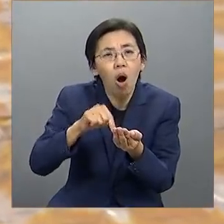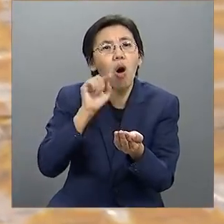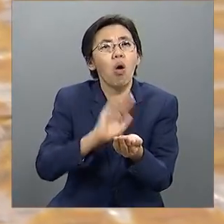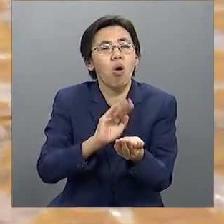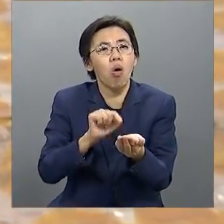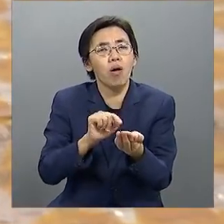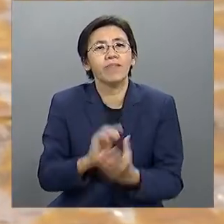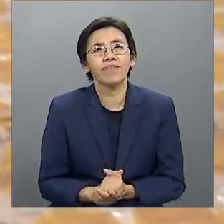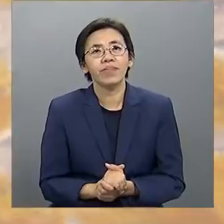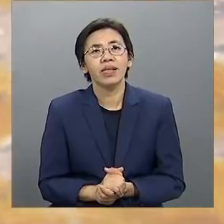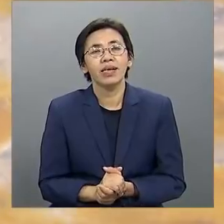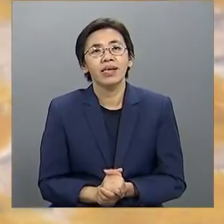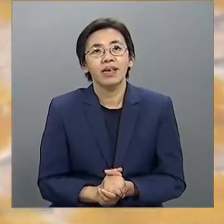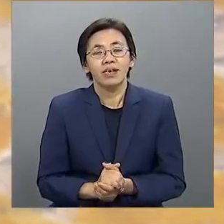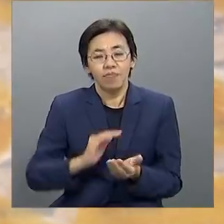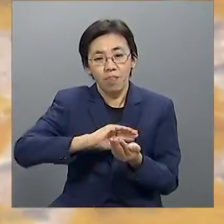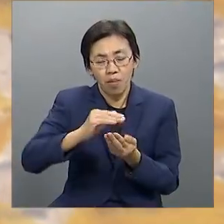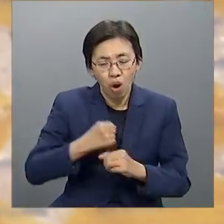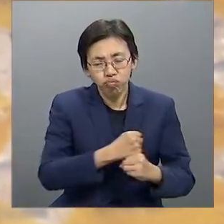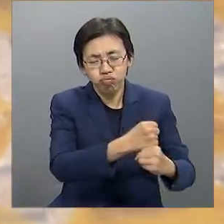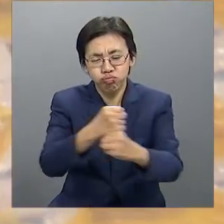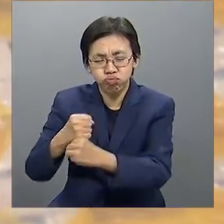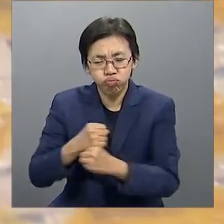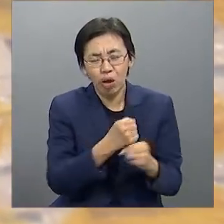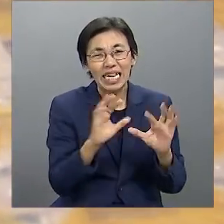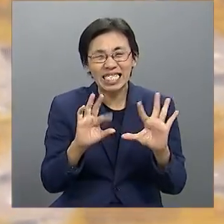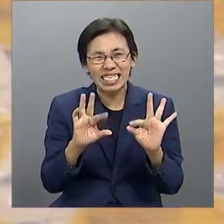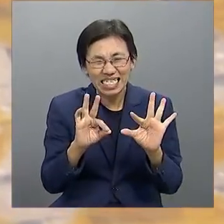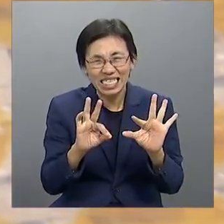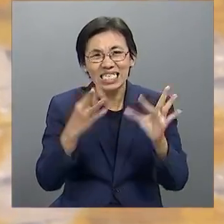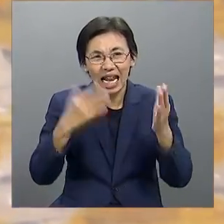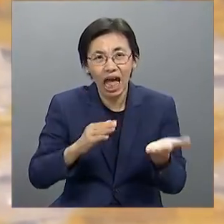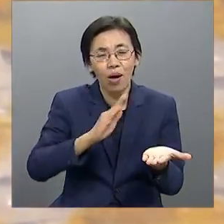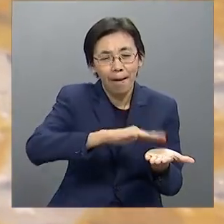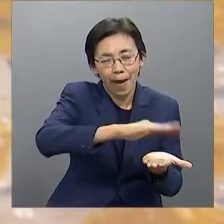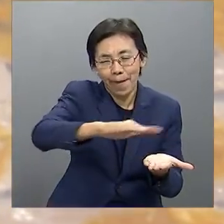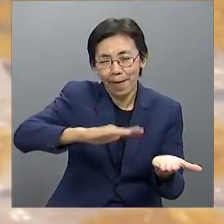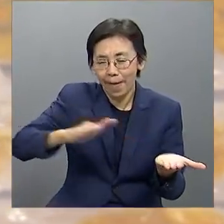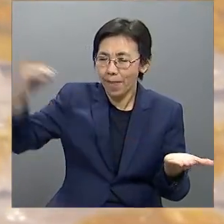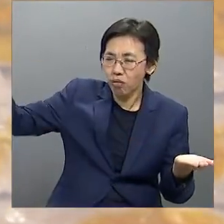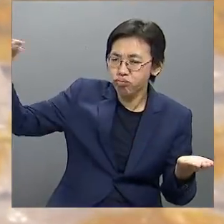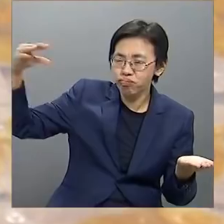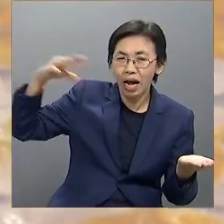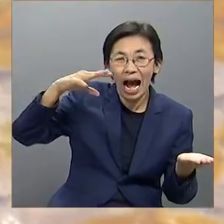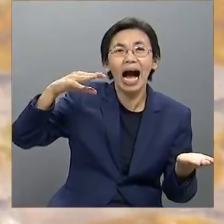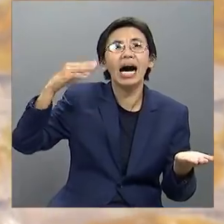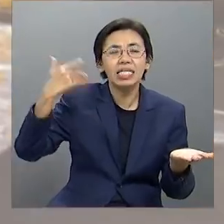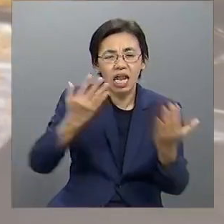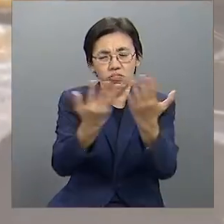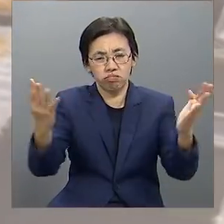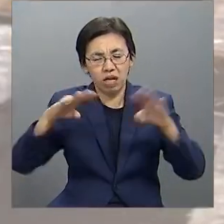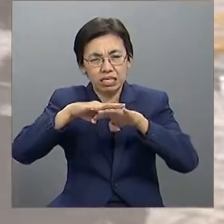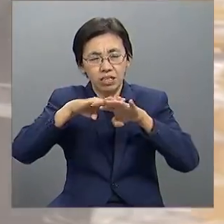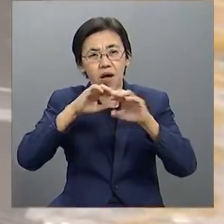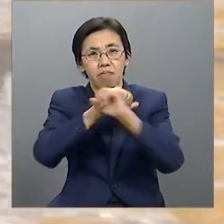ๆเมื่อกวนจนเหนียวได้ที่ก็จะนำไปตากแดดในโรงเรือนที่ปิดมิดชิดเพื่อป้องกันฝุ่นแล้วก็แมลงให้ได้ผลไม้แปรรูป